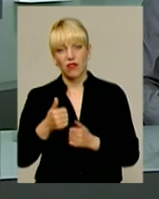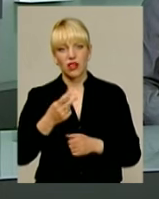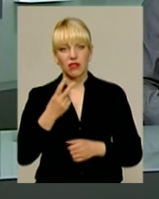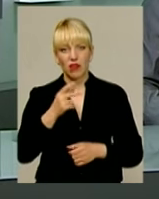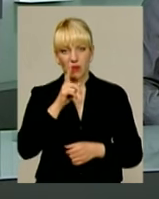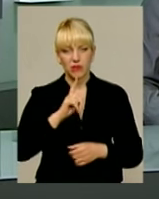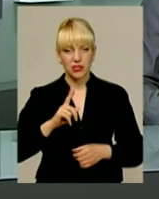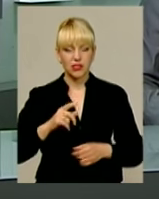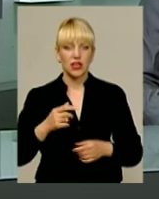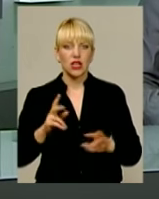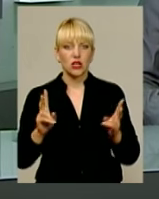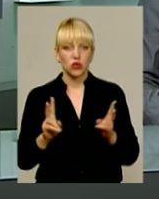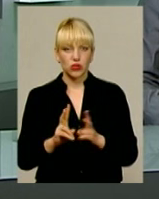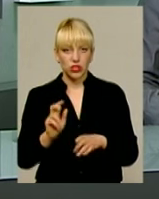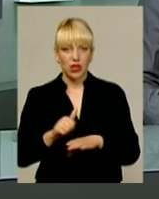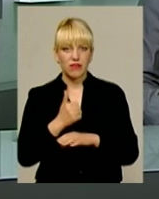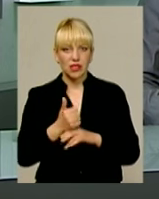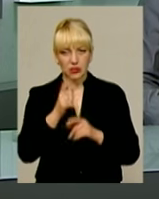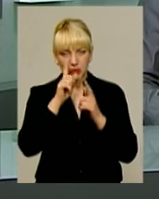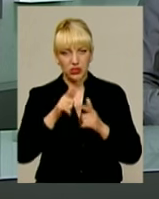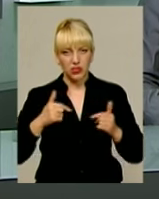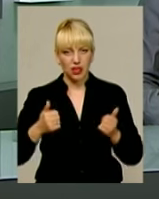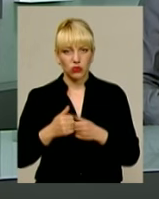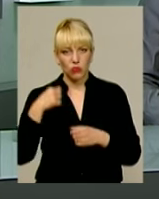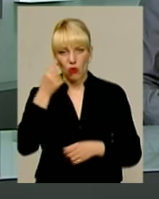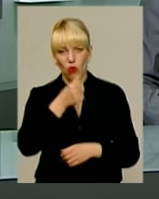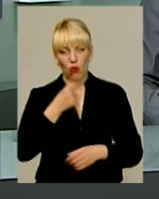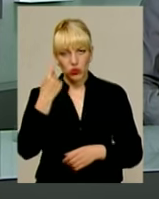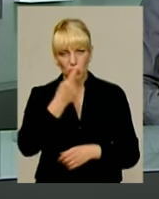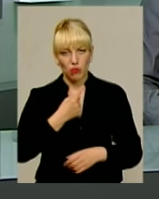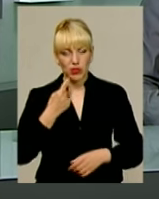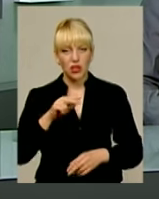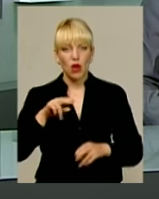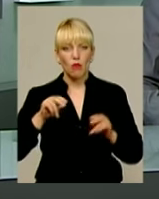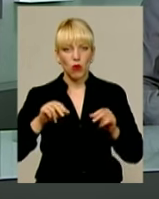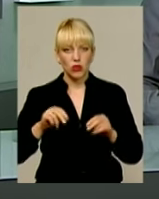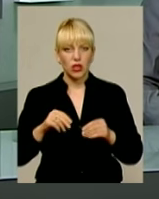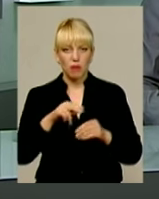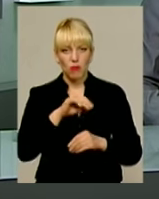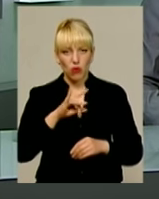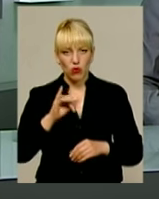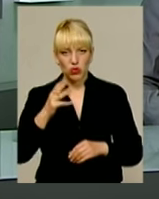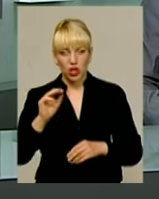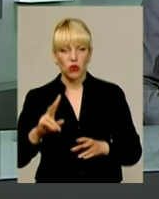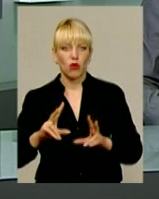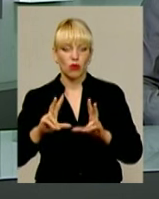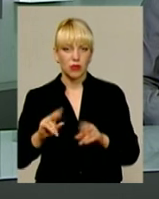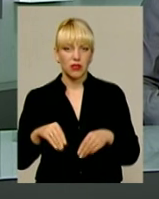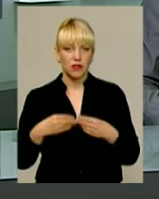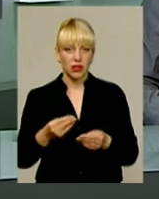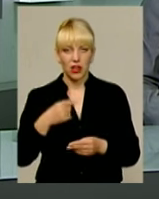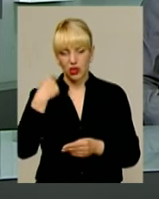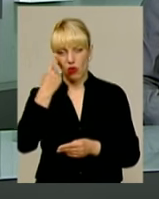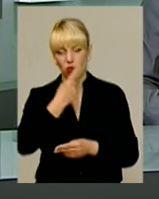президентом особисто. Тоді, за словами Петра Петриківського, Порошенко пообіцяв надати допомогу. Проте досі ніякої державної